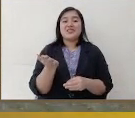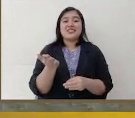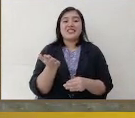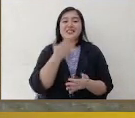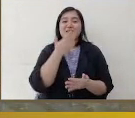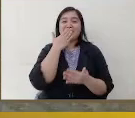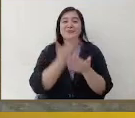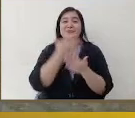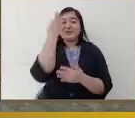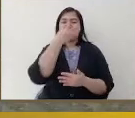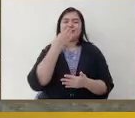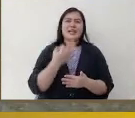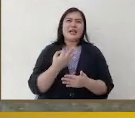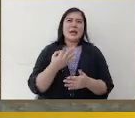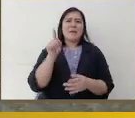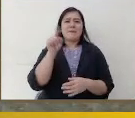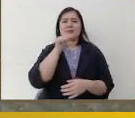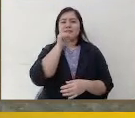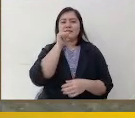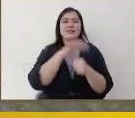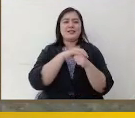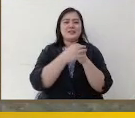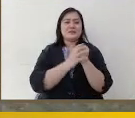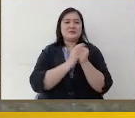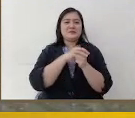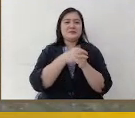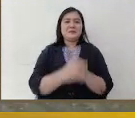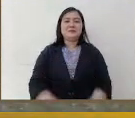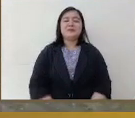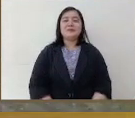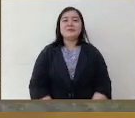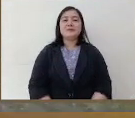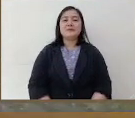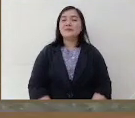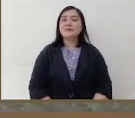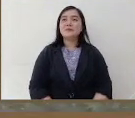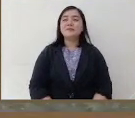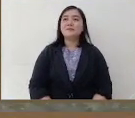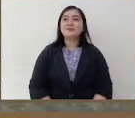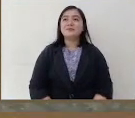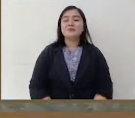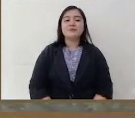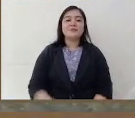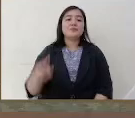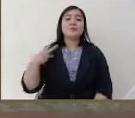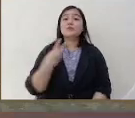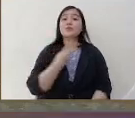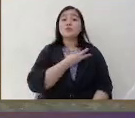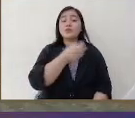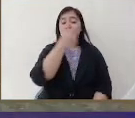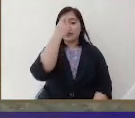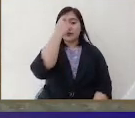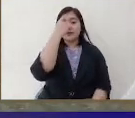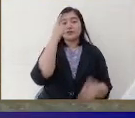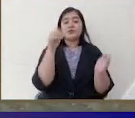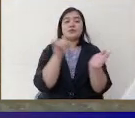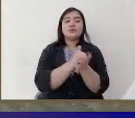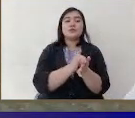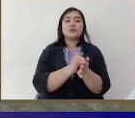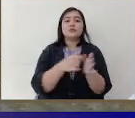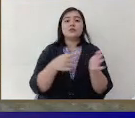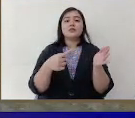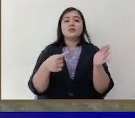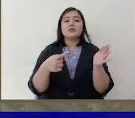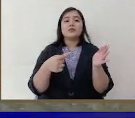Okay? Alright. Okay, mga kapatid, naunawaan po natin na ito'y binibigyan natin